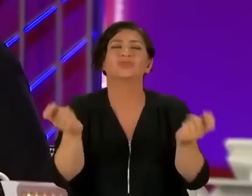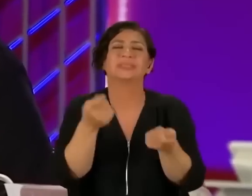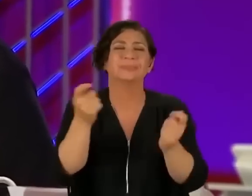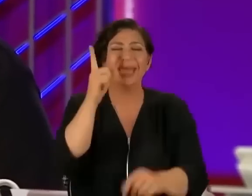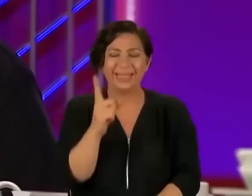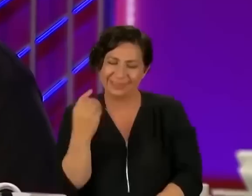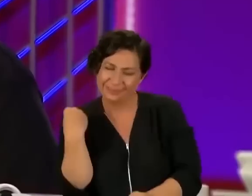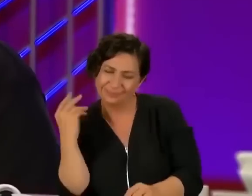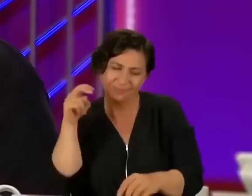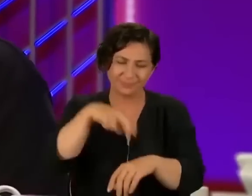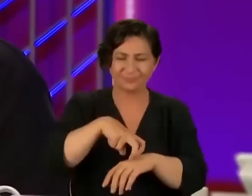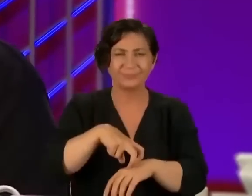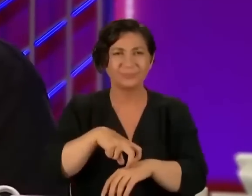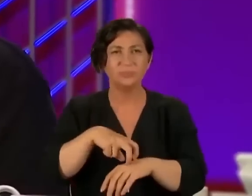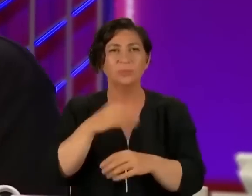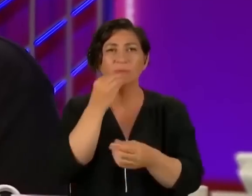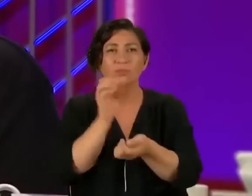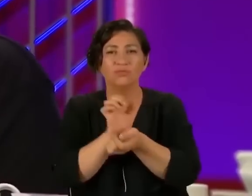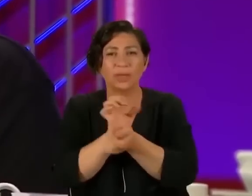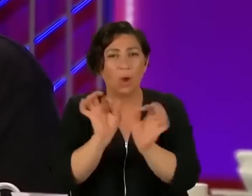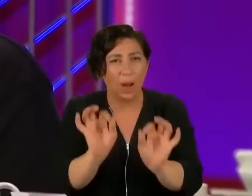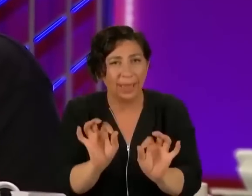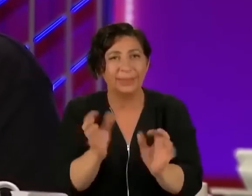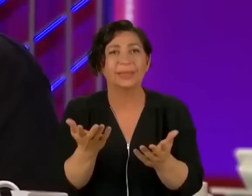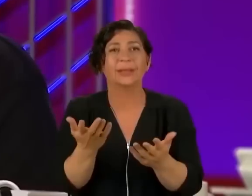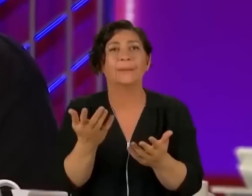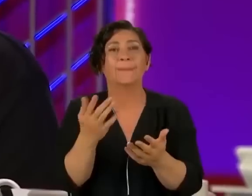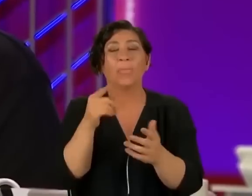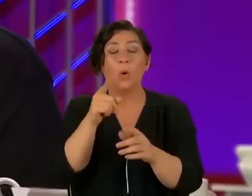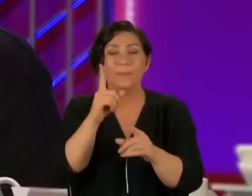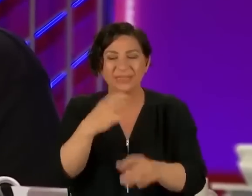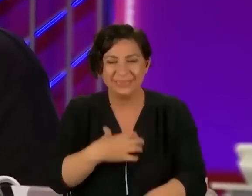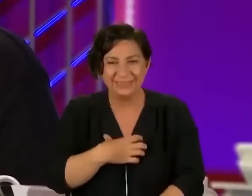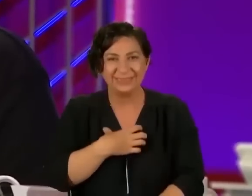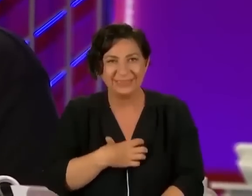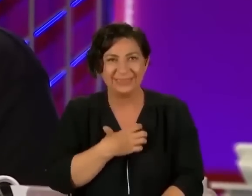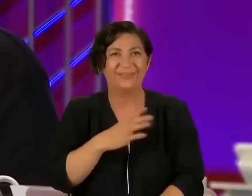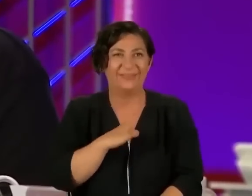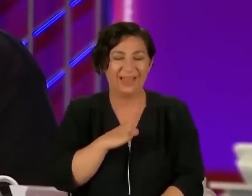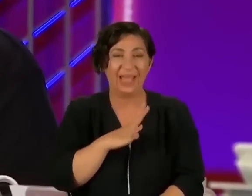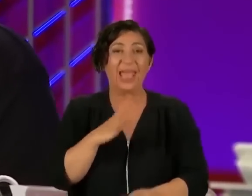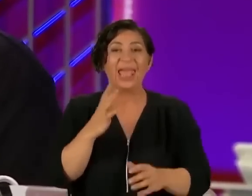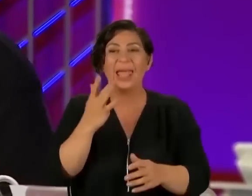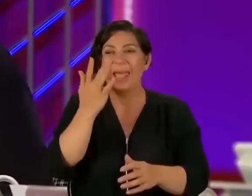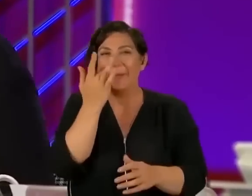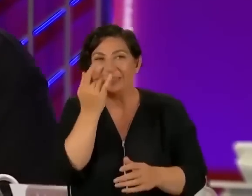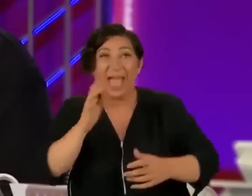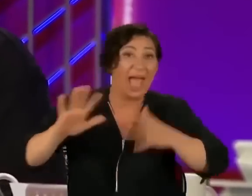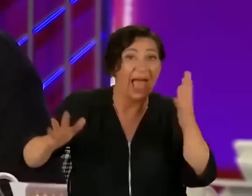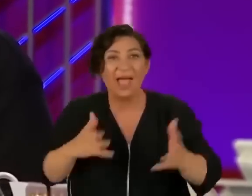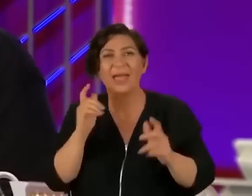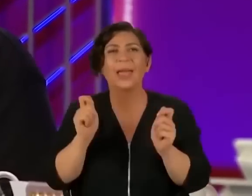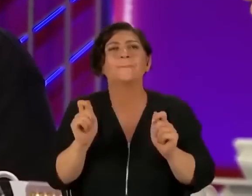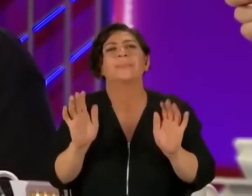Yani ilk çıktığımda öyleydi. Mutfakta da çıkarken öyleydi. Çünkü o an bir tedirginlikle çıkıyorum. Ve yapmacık bir o